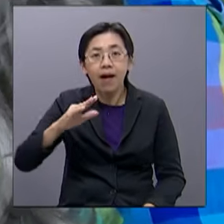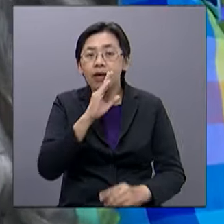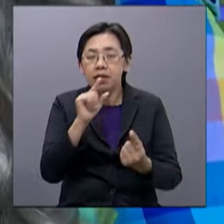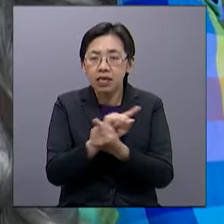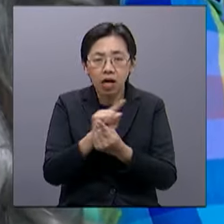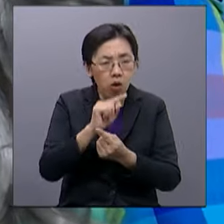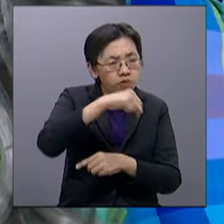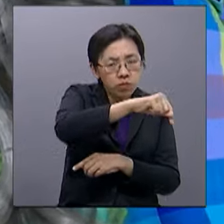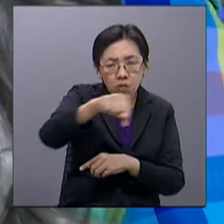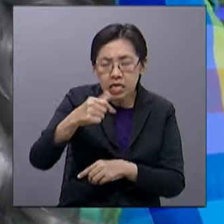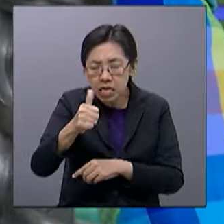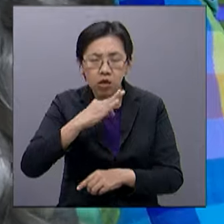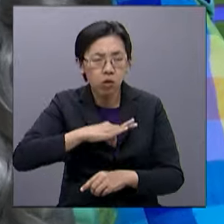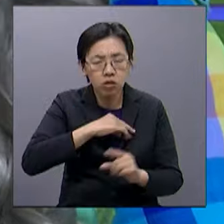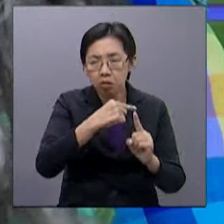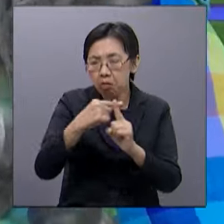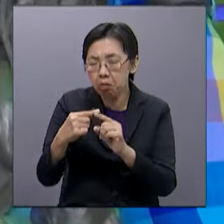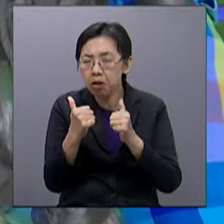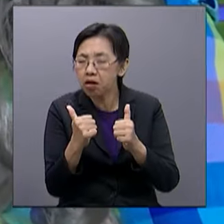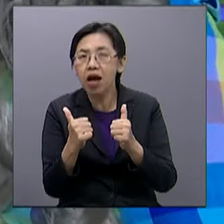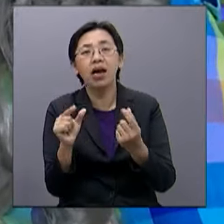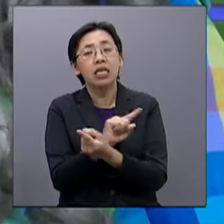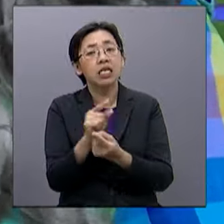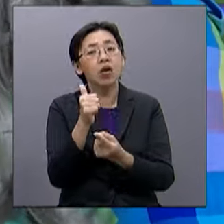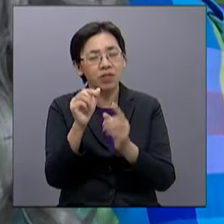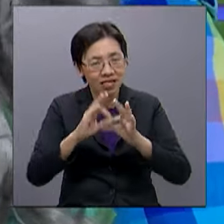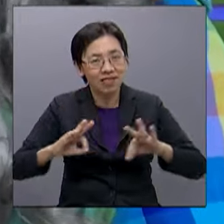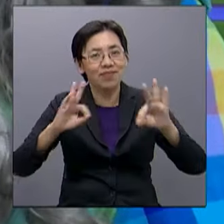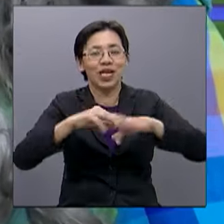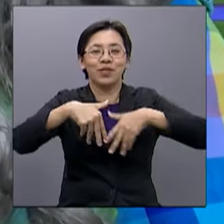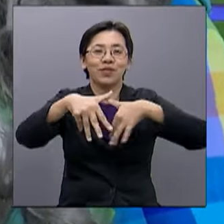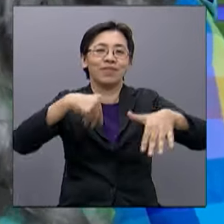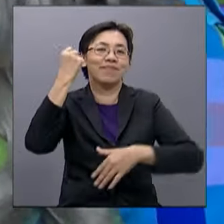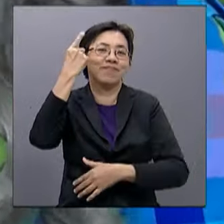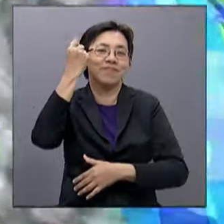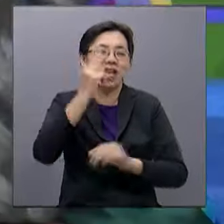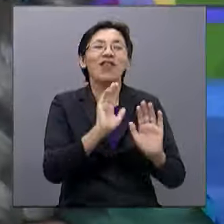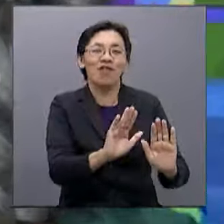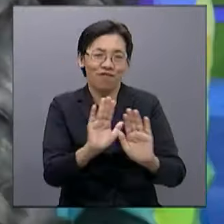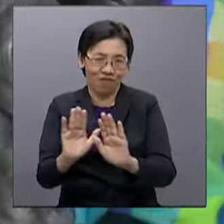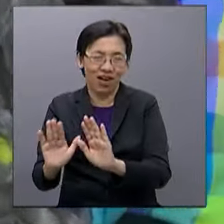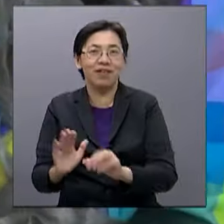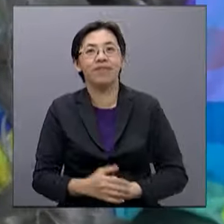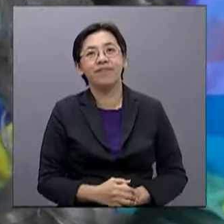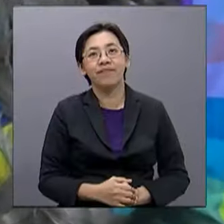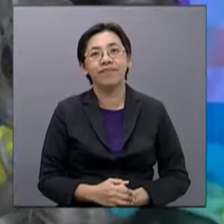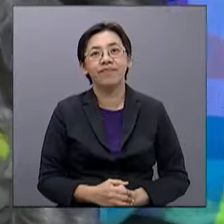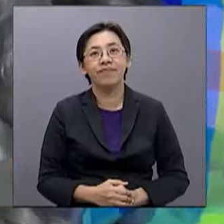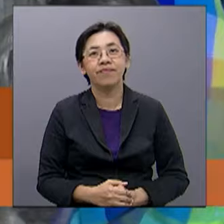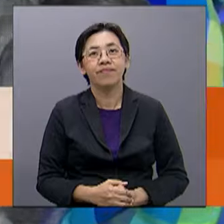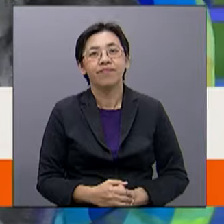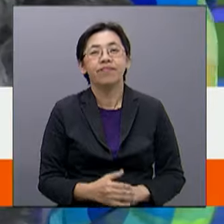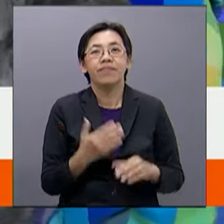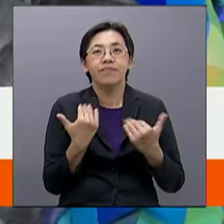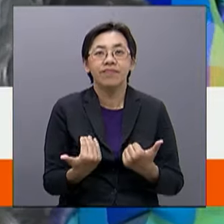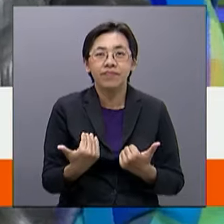งนี้ได้เนี่ยก็จะเป็นอะไรที่ดีมากๆและสังคมที่ดีก็ต้องเกิดจากความเข้าใจของทุกๆคนก็อยากจะฝากตรงนี้ไว้ด้วยเช่นกันค่ะ เราต้องบอกว่าตอนนี้ไม่ว่าจะเป็น